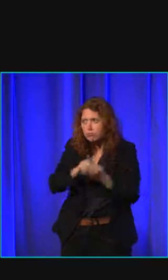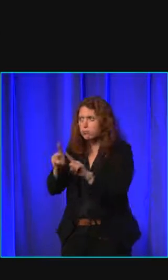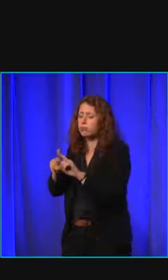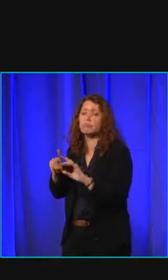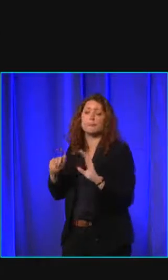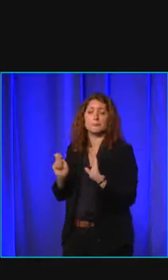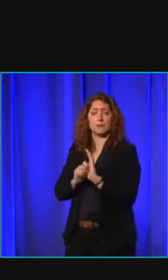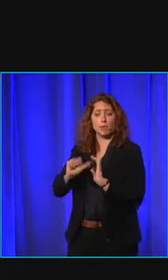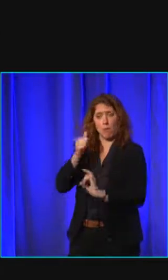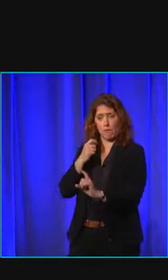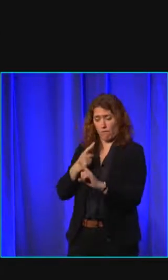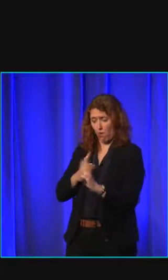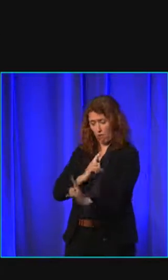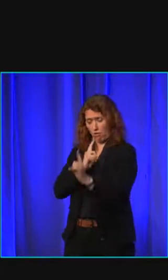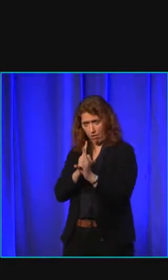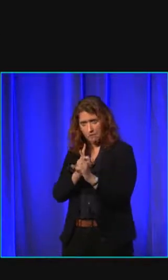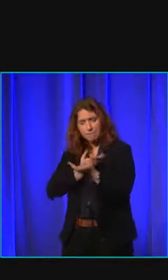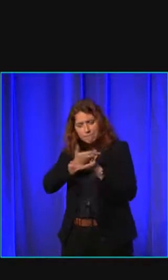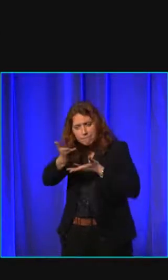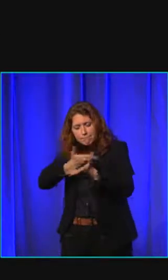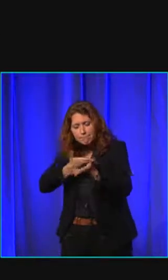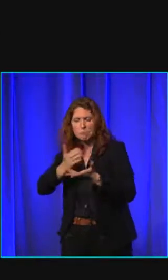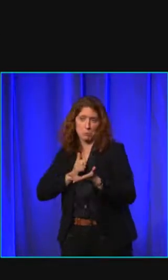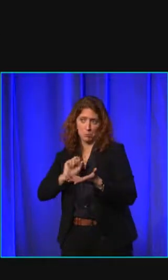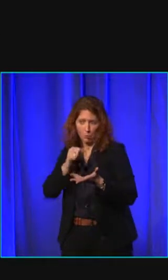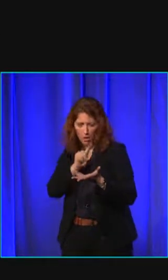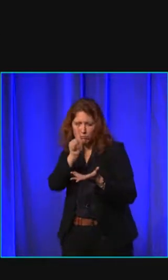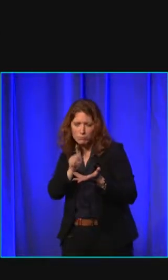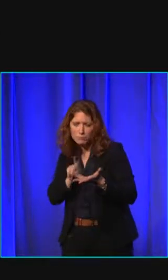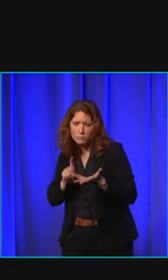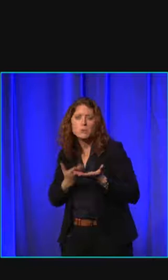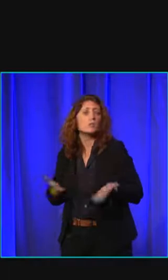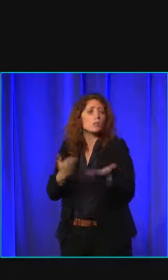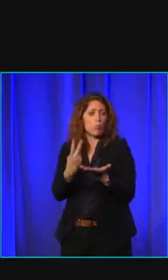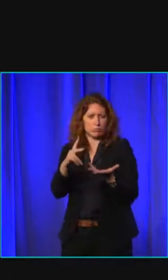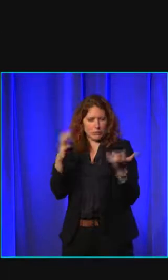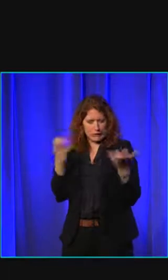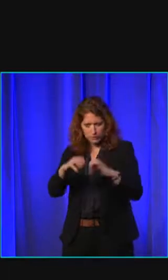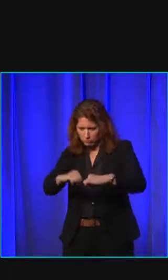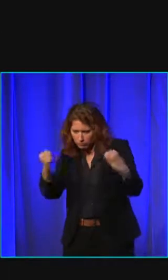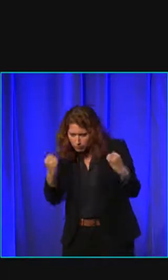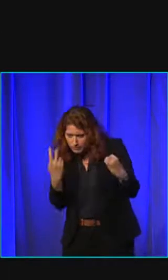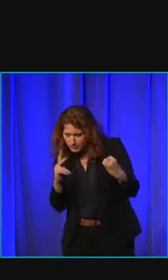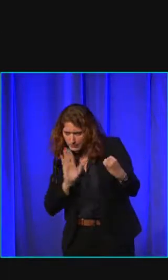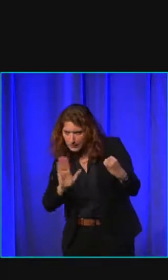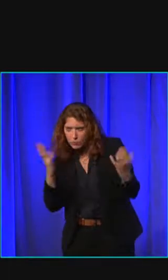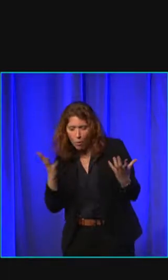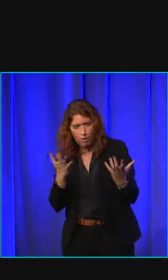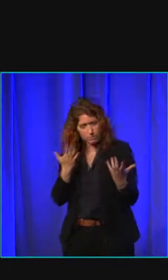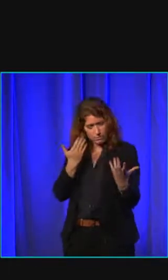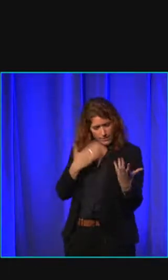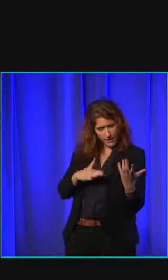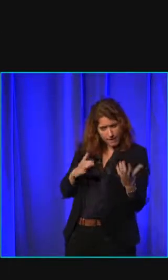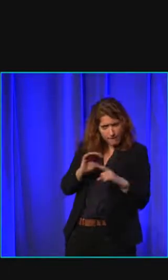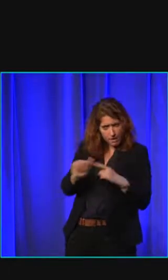séance, nous discutons et je demande, je fais un état des lieux, un petit peu, si vous voulez, sur ce que le sportif sait faire. Est-ce qu'il